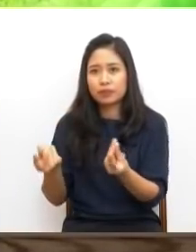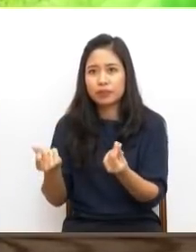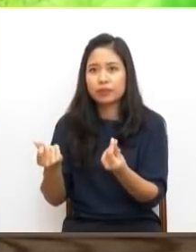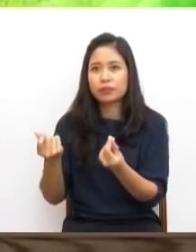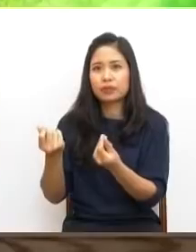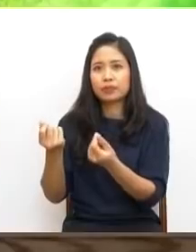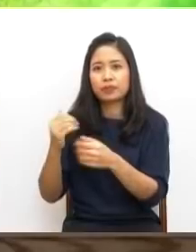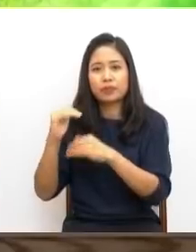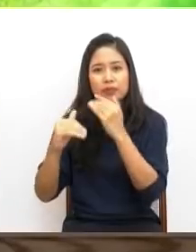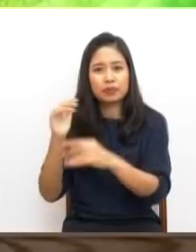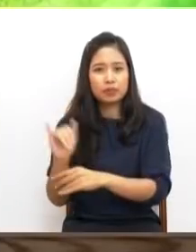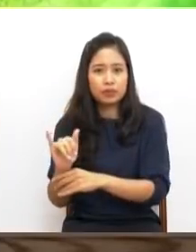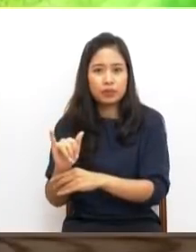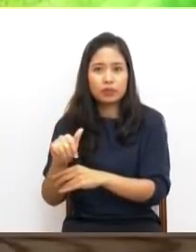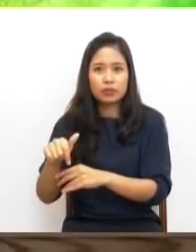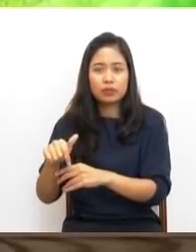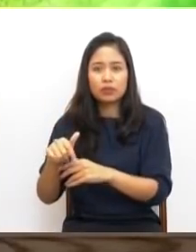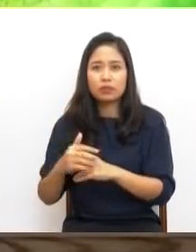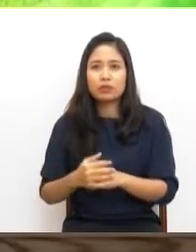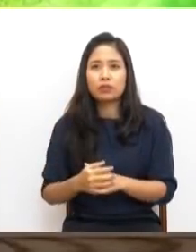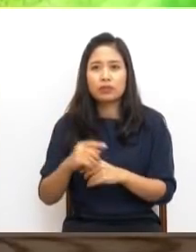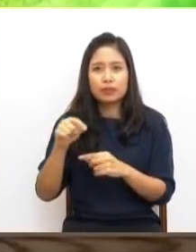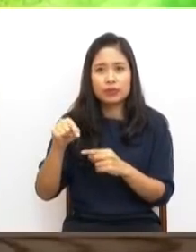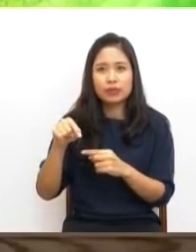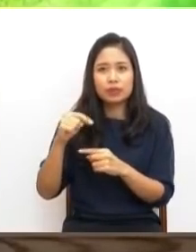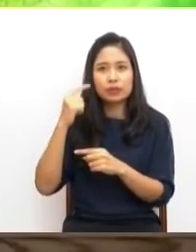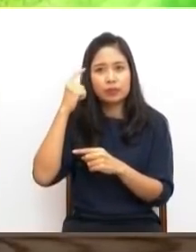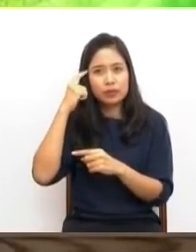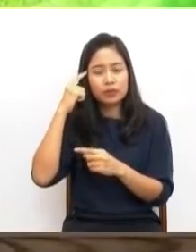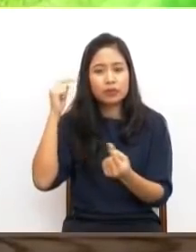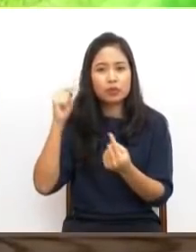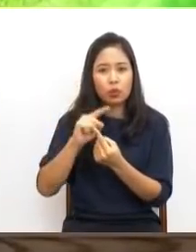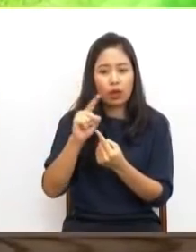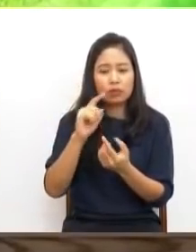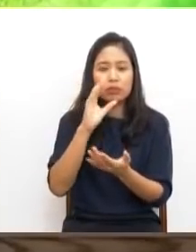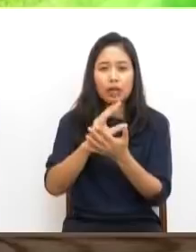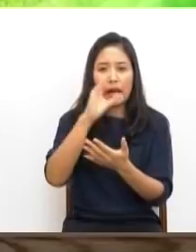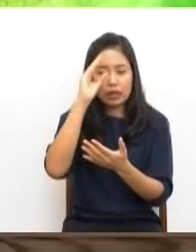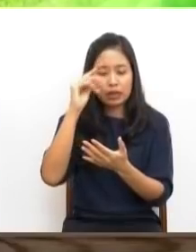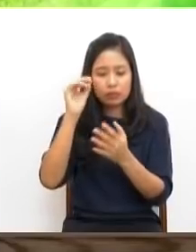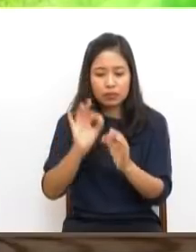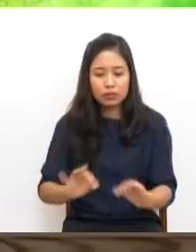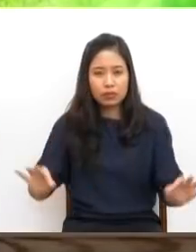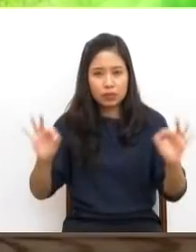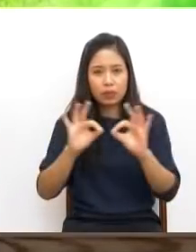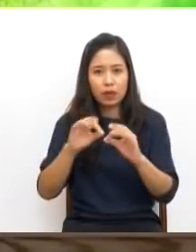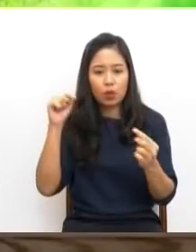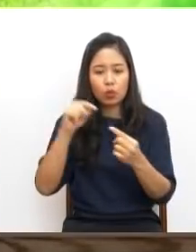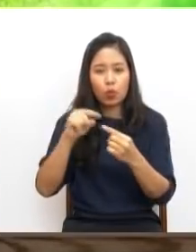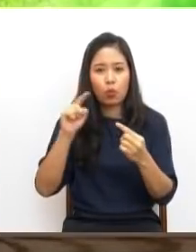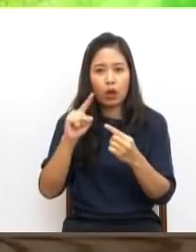ราก็ถือว่าการศึกษาเป็นเครื่องมือสำคัญเราก็มุ่งขยายโอกาส